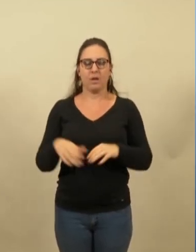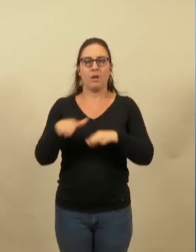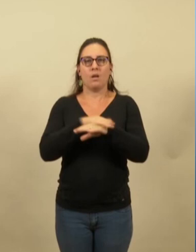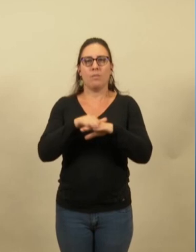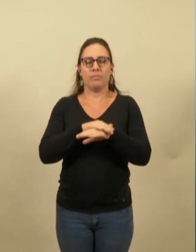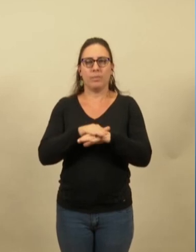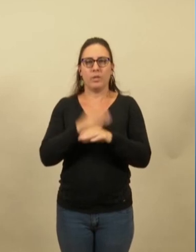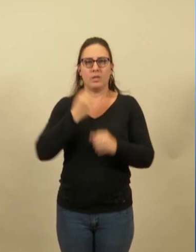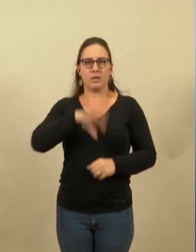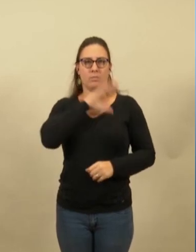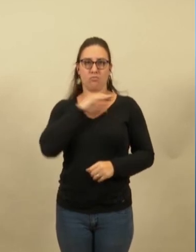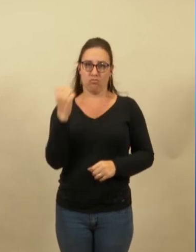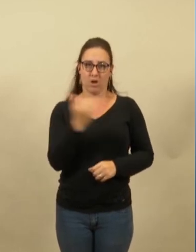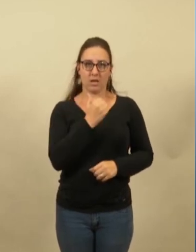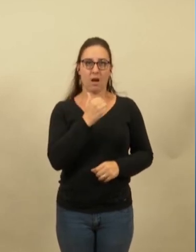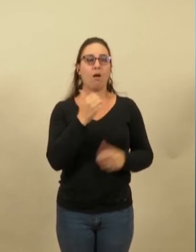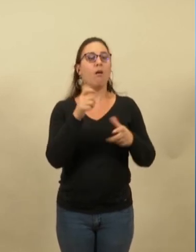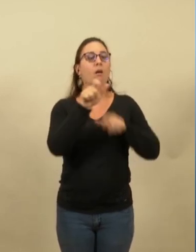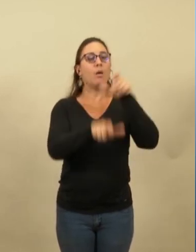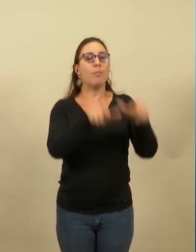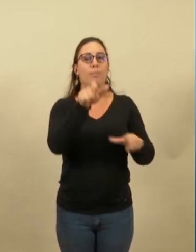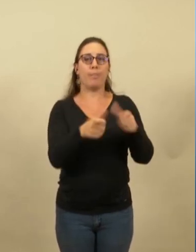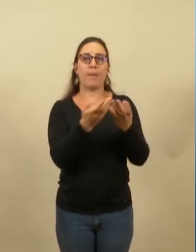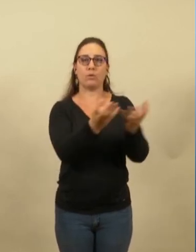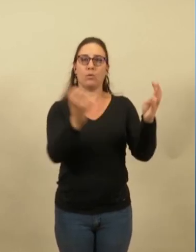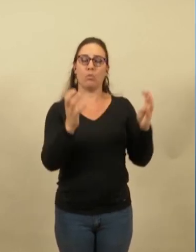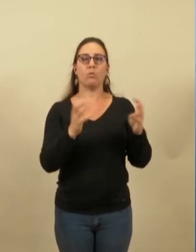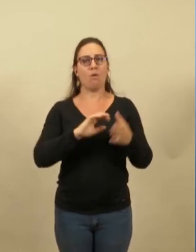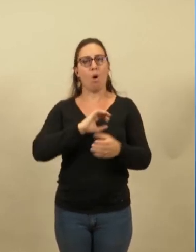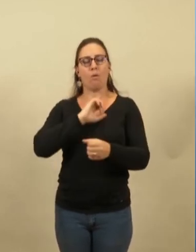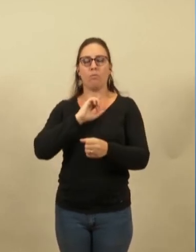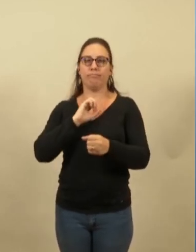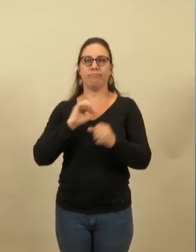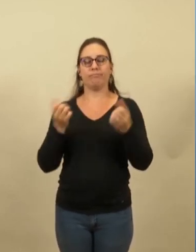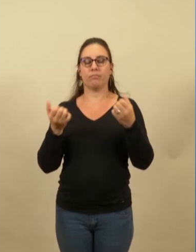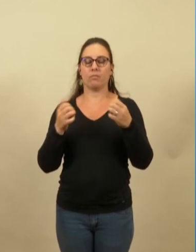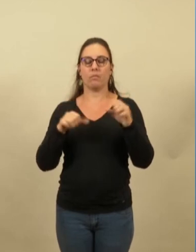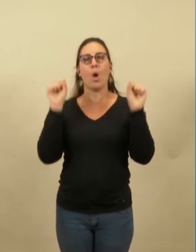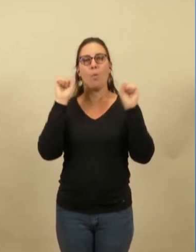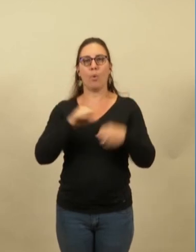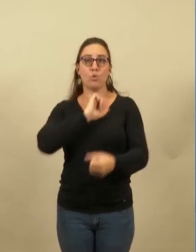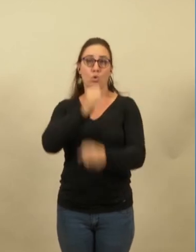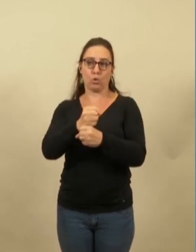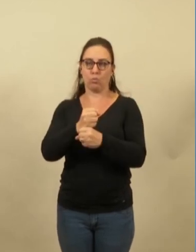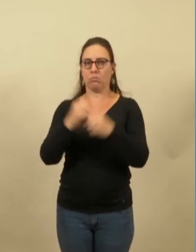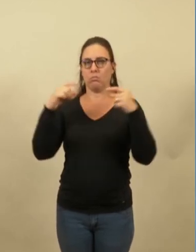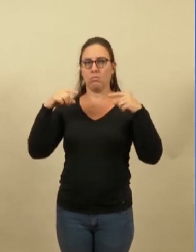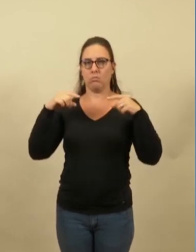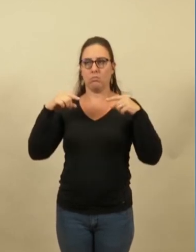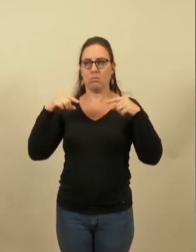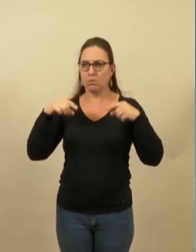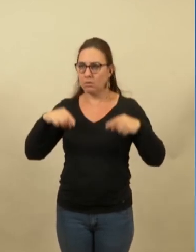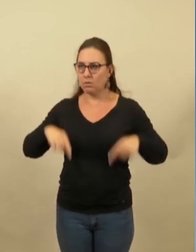les élus devant les électeurs en organisant un pouvoir de sanction de gouvernement des gouvernants pardon